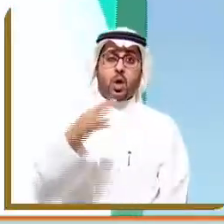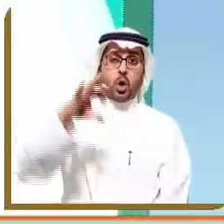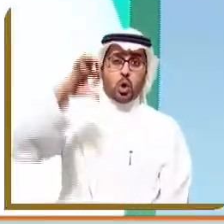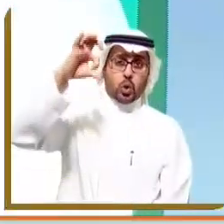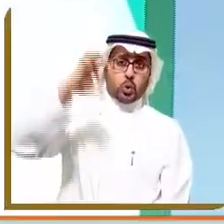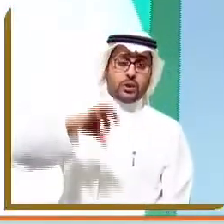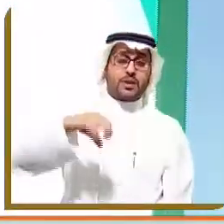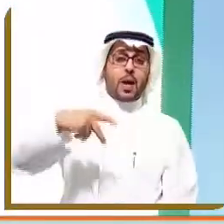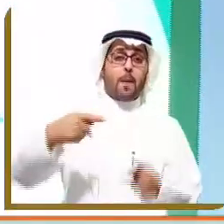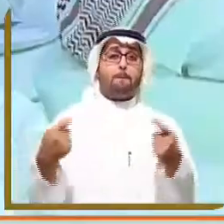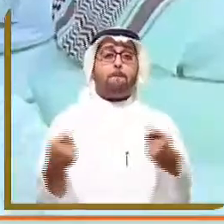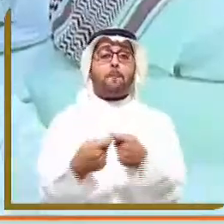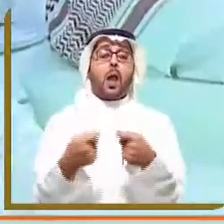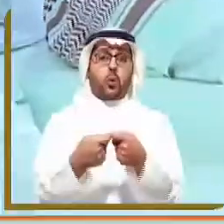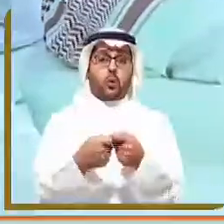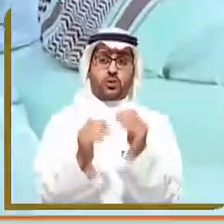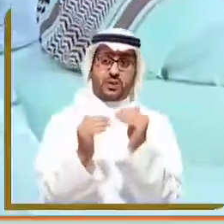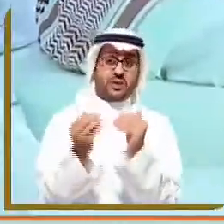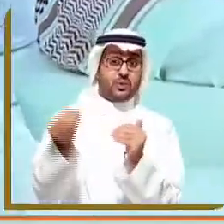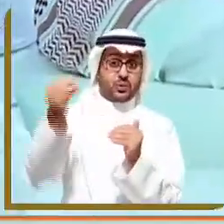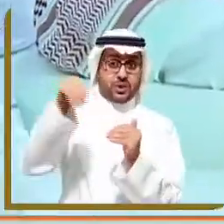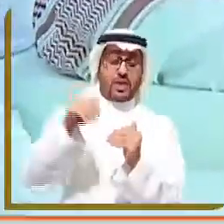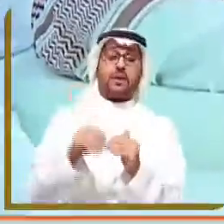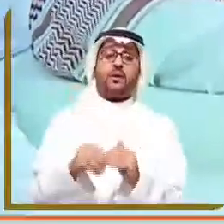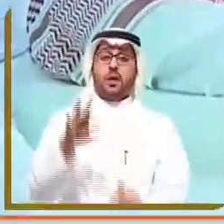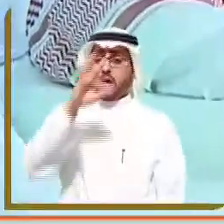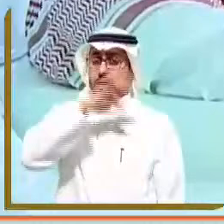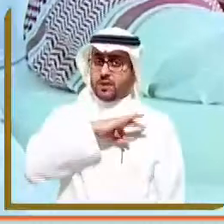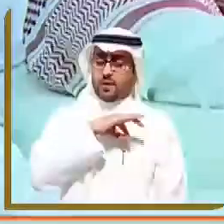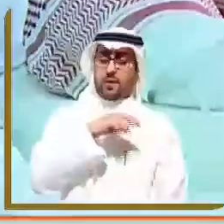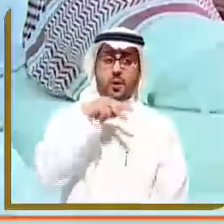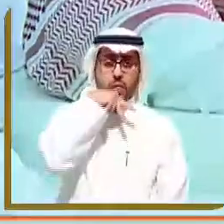409 ملايين ريال، يستفيد منها أكثر من